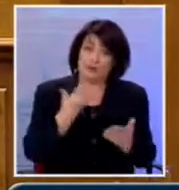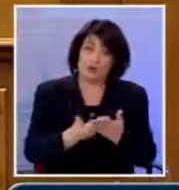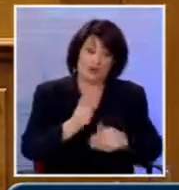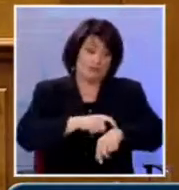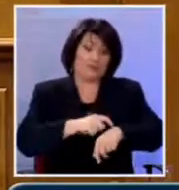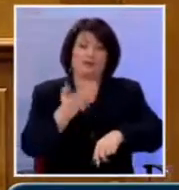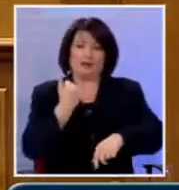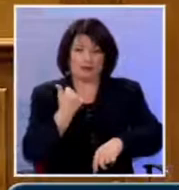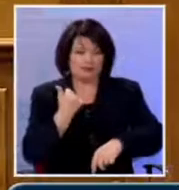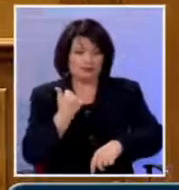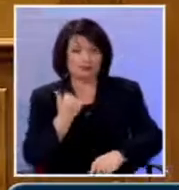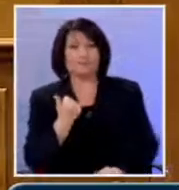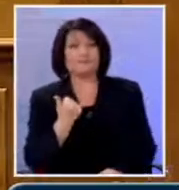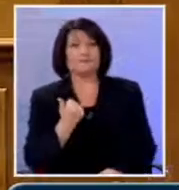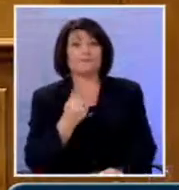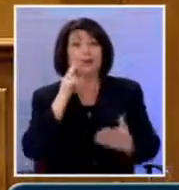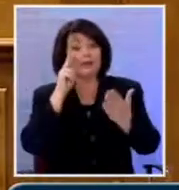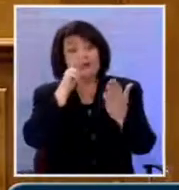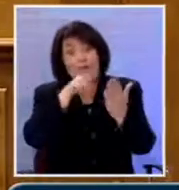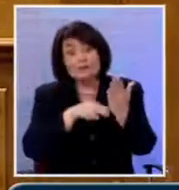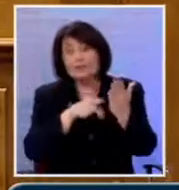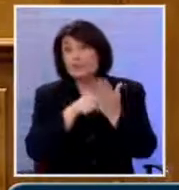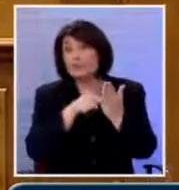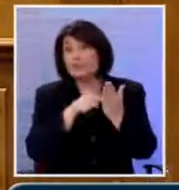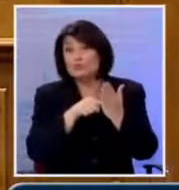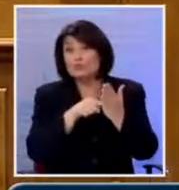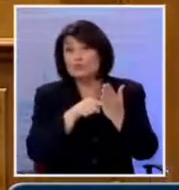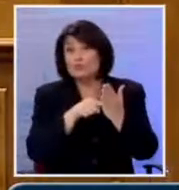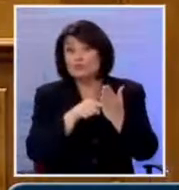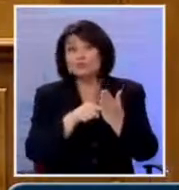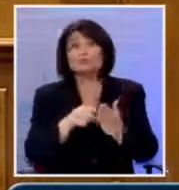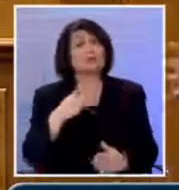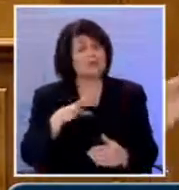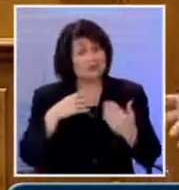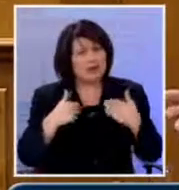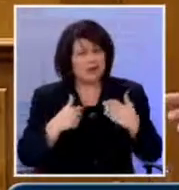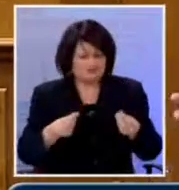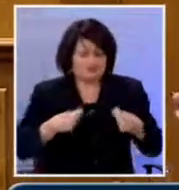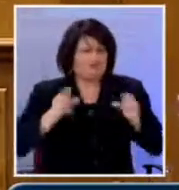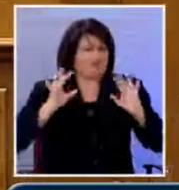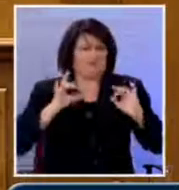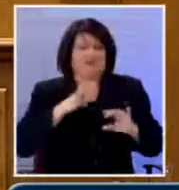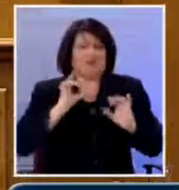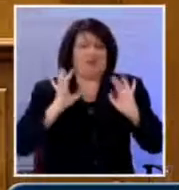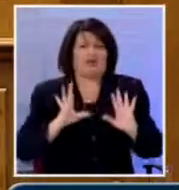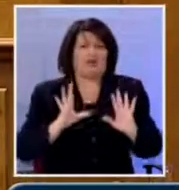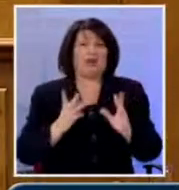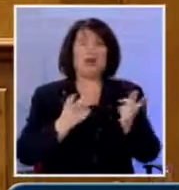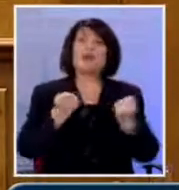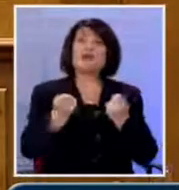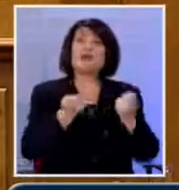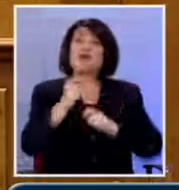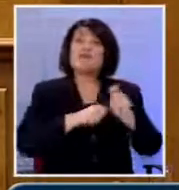έχω χρόνο, κοιτάξτε, είμαστε πολύ πρόθυμοι, εγώ δεν θέλω τίποτα. Να οργανώσουμε